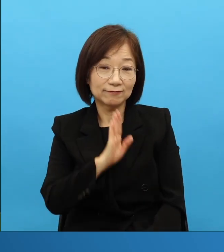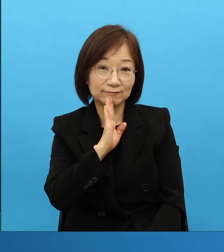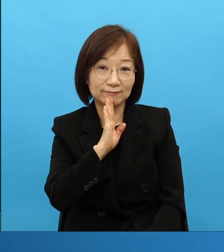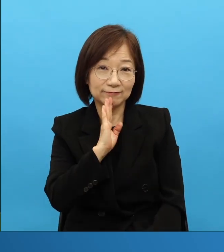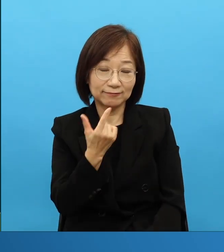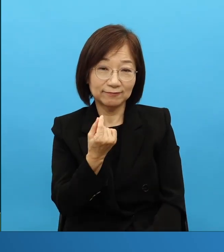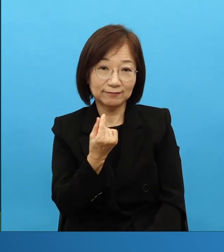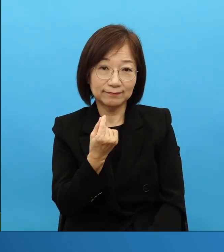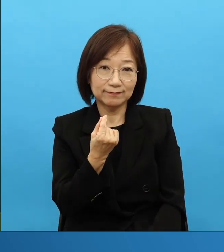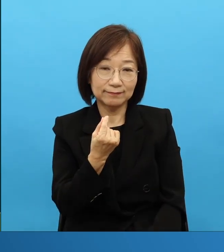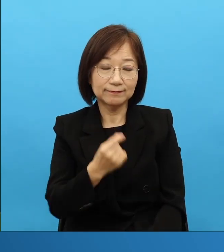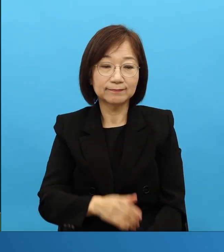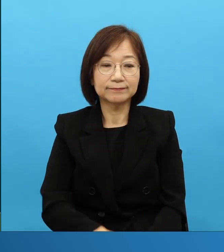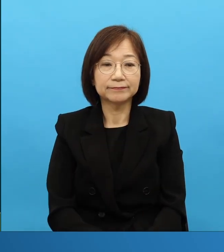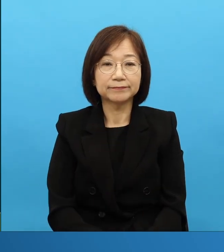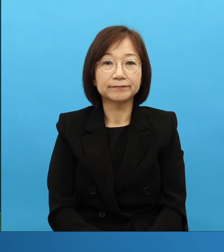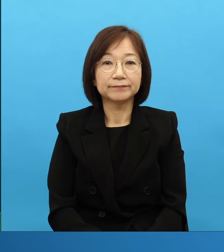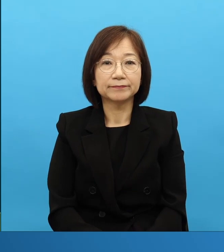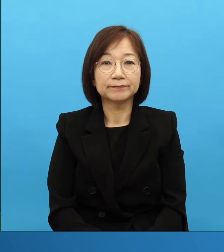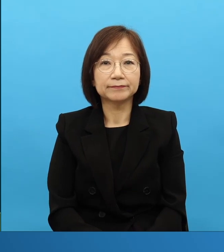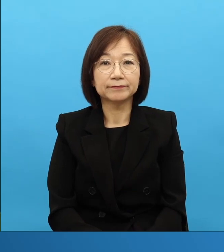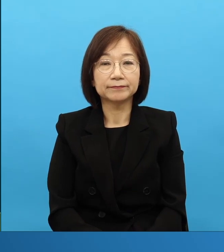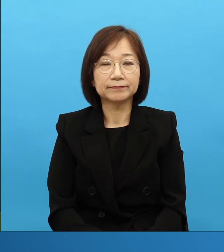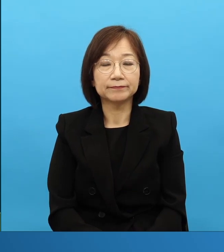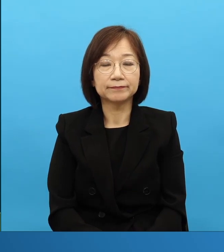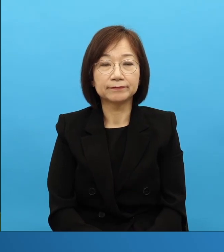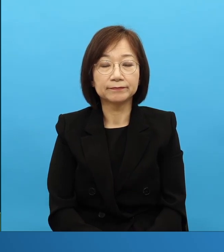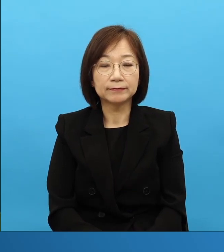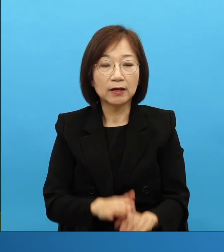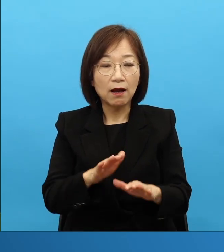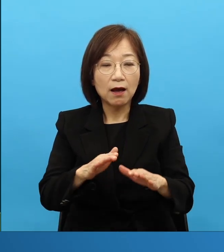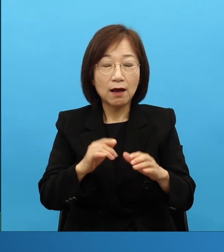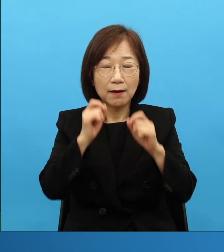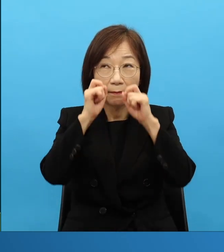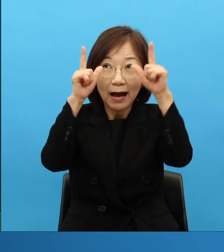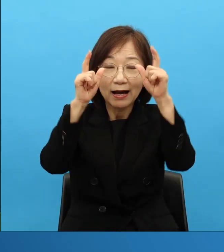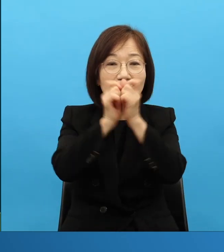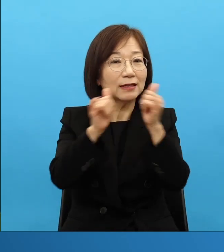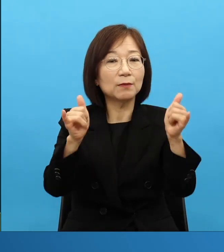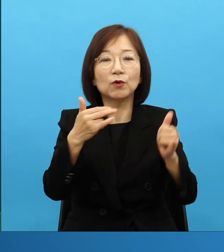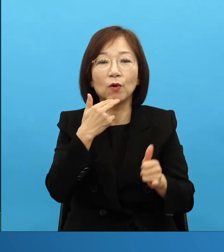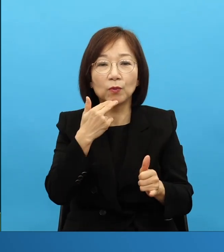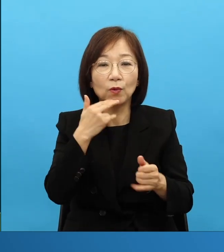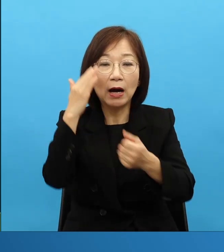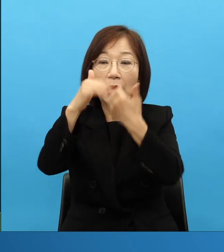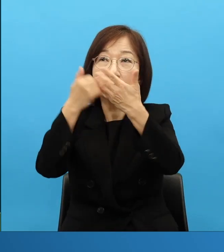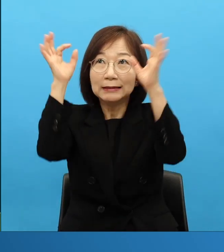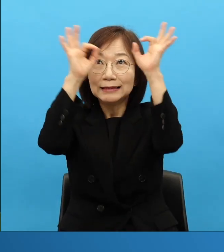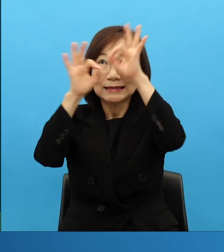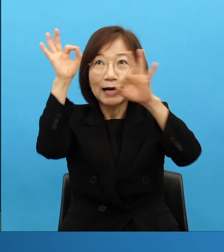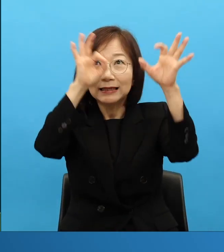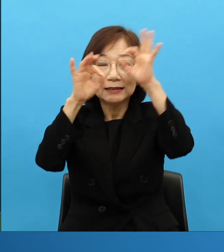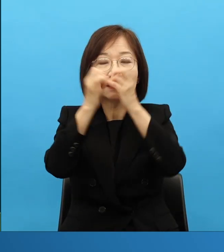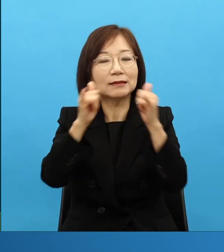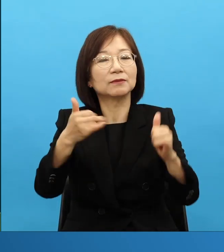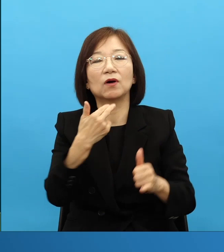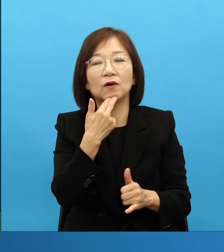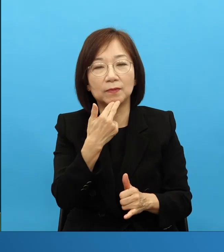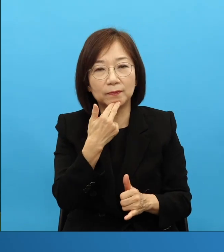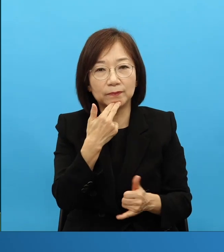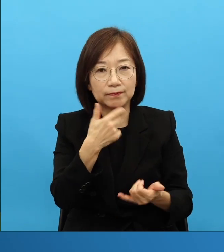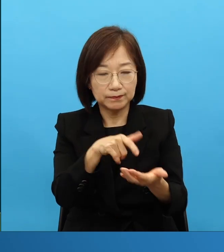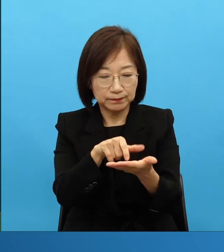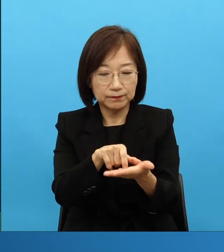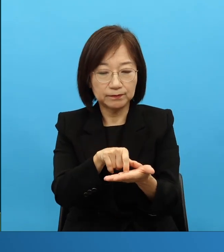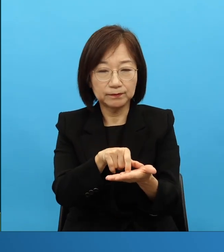That's right. 다 제한 오늘 깨닫지도 못하고 찾지도 않아. They don't even understand. They don't even